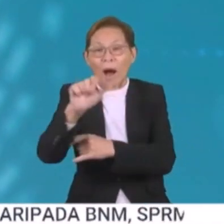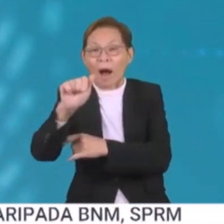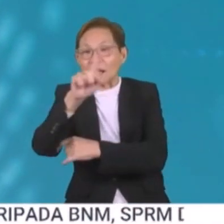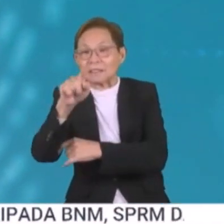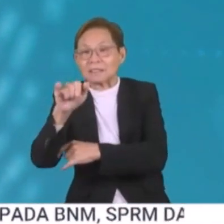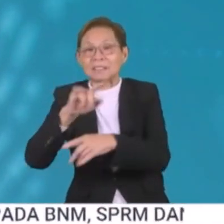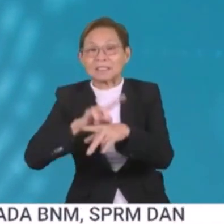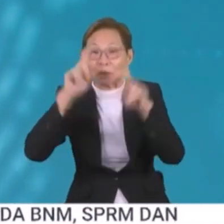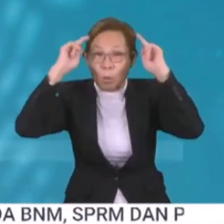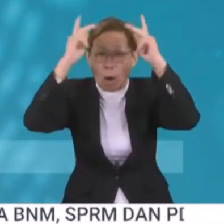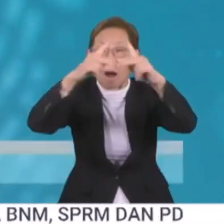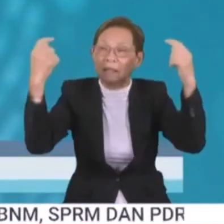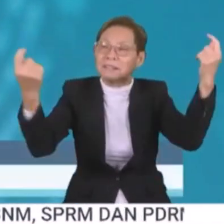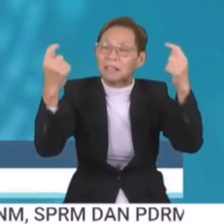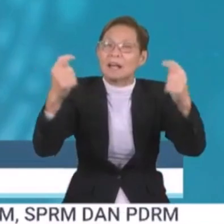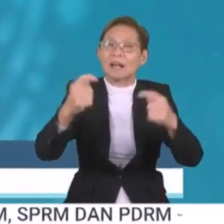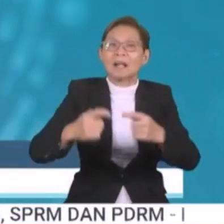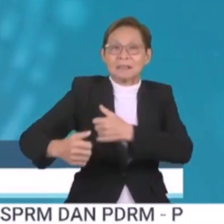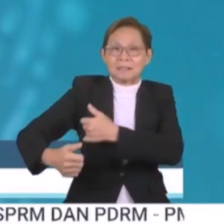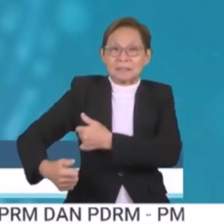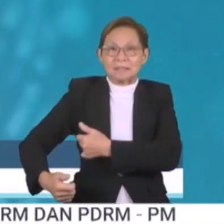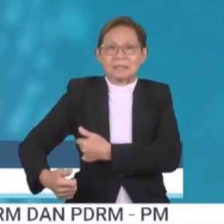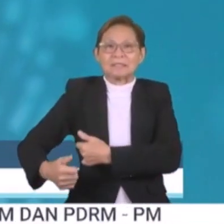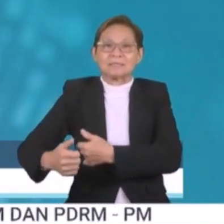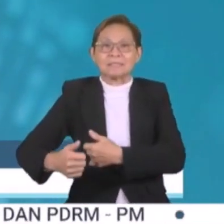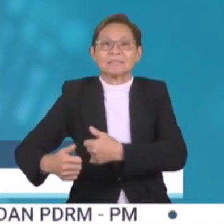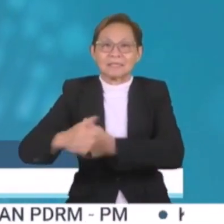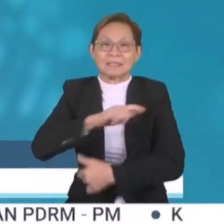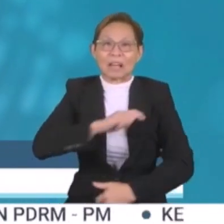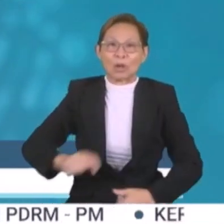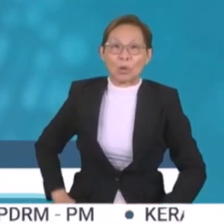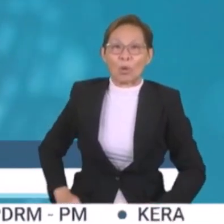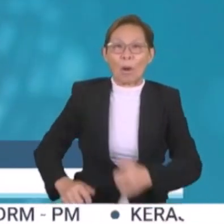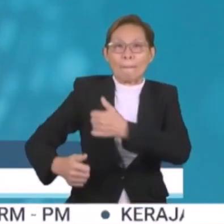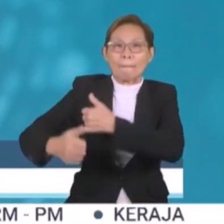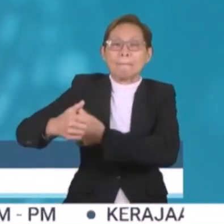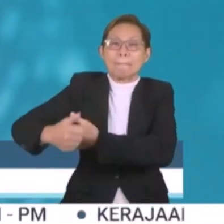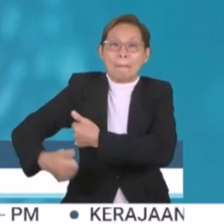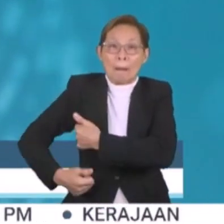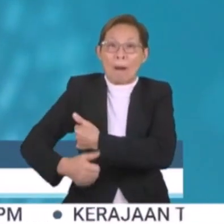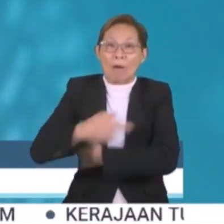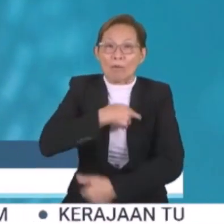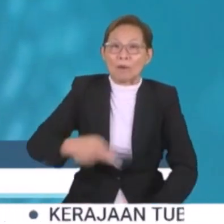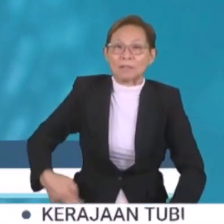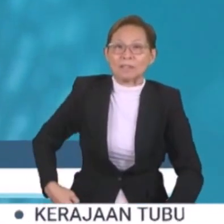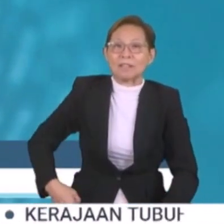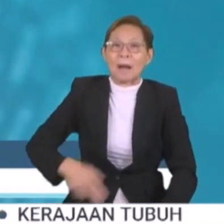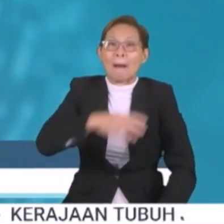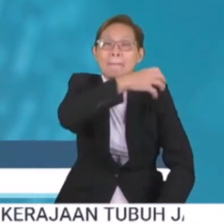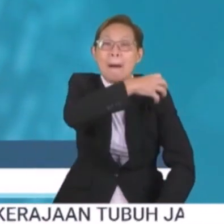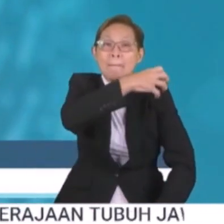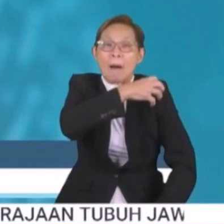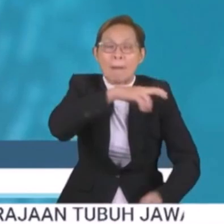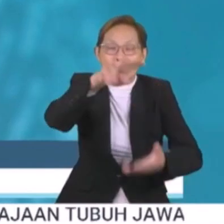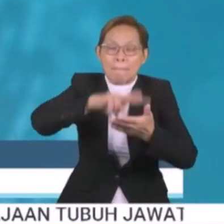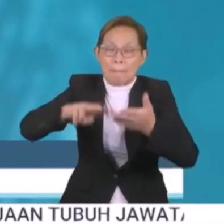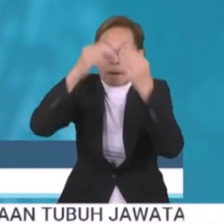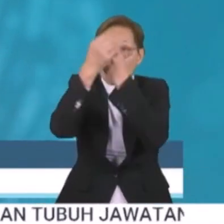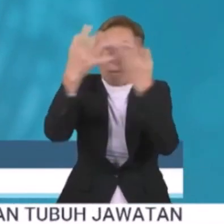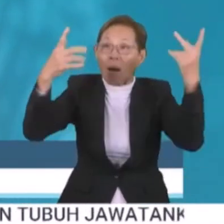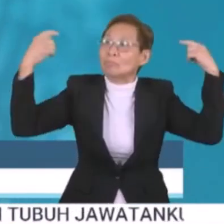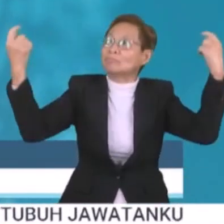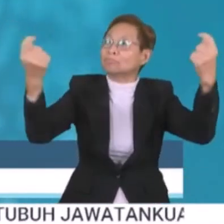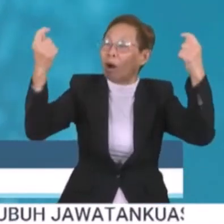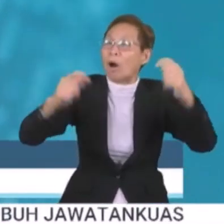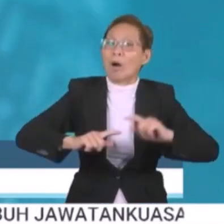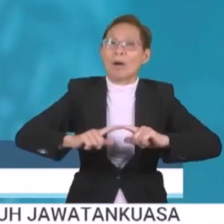Pada istiadat itu, Tengku Panglima Raja Brigadier General Tengku Amir Nasir Ibrahim Shah membaca watikah pengisytiharan